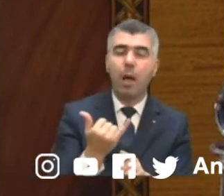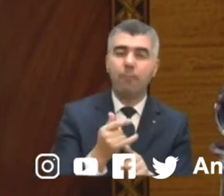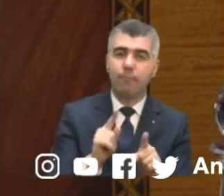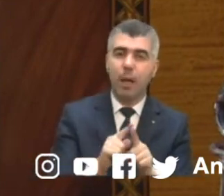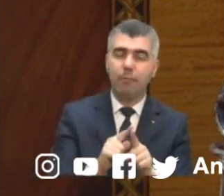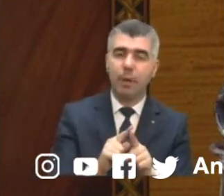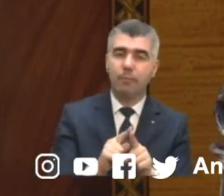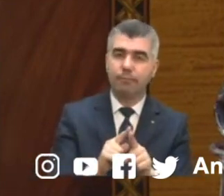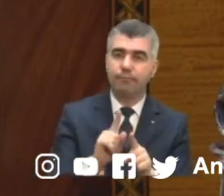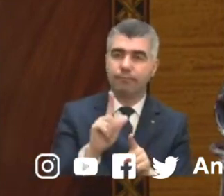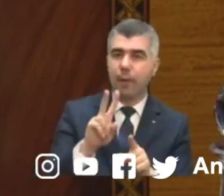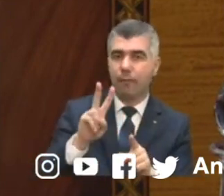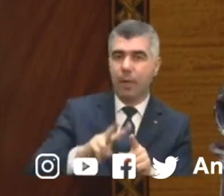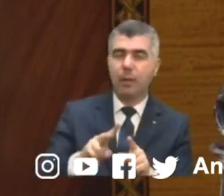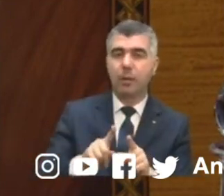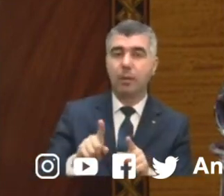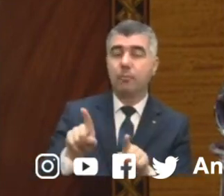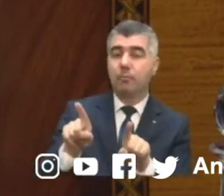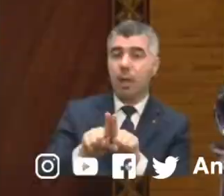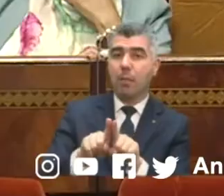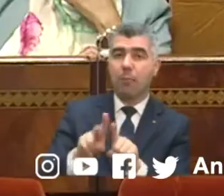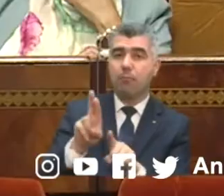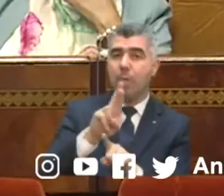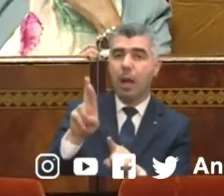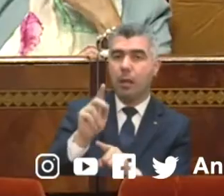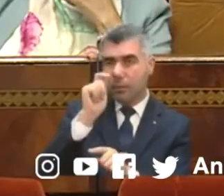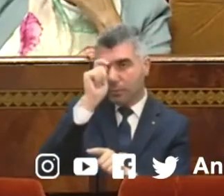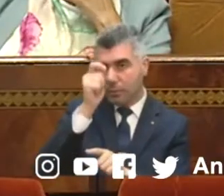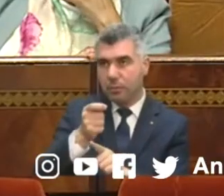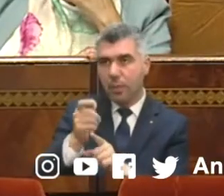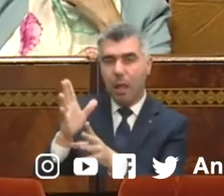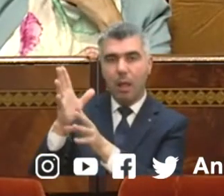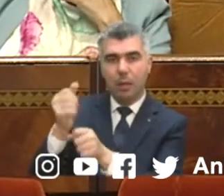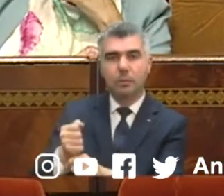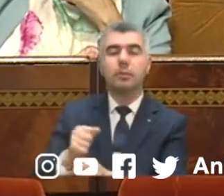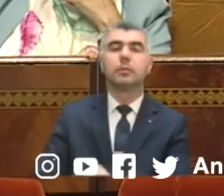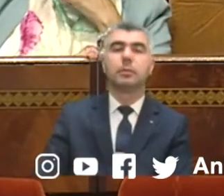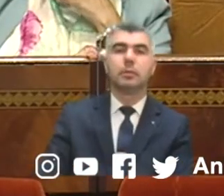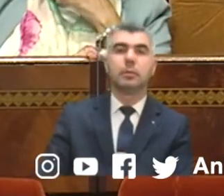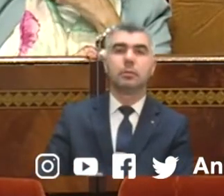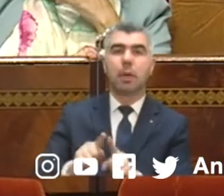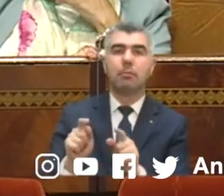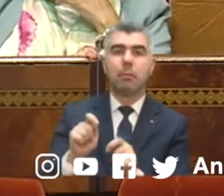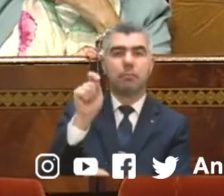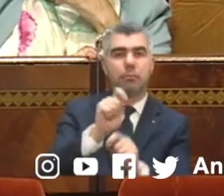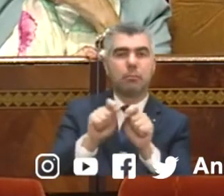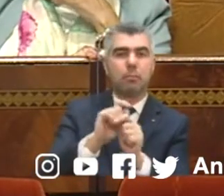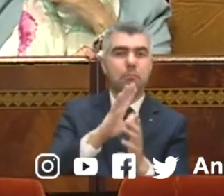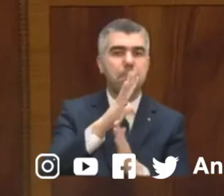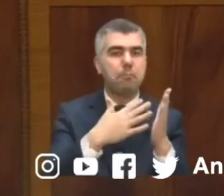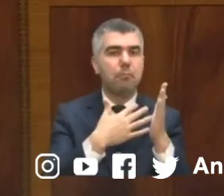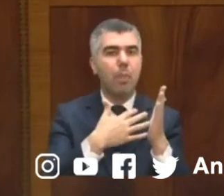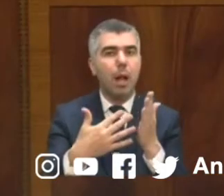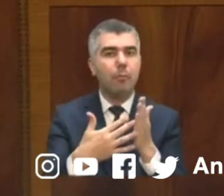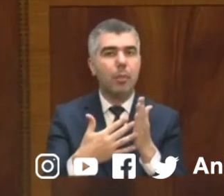تضررا. وتنفيذا لتعليمات جلالة الملك حفظه الله، تم إعداد برنامج مندمج